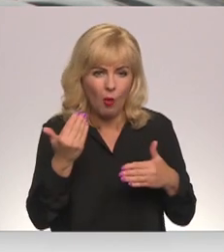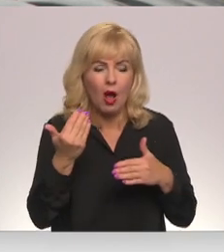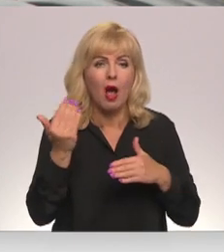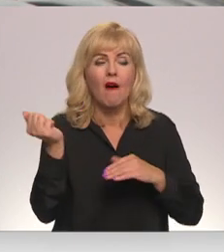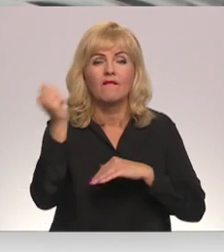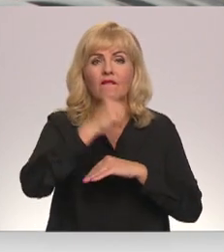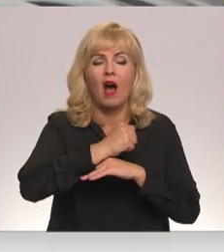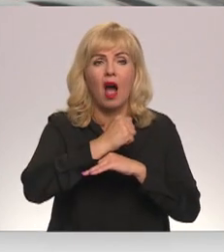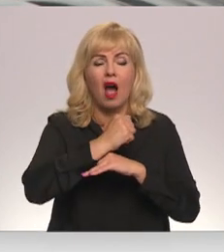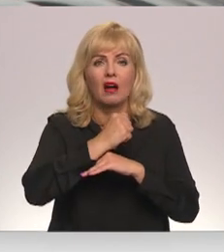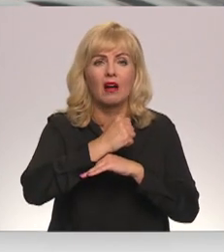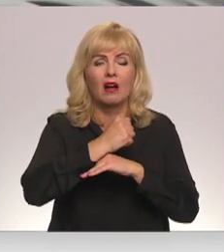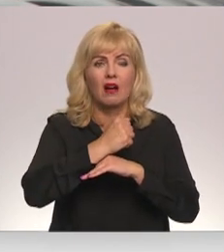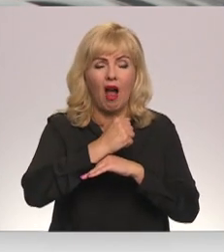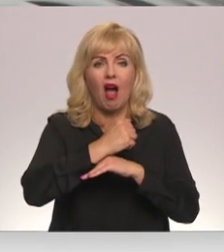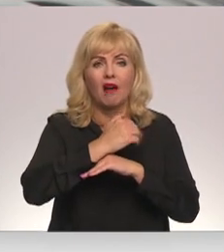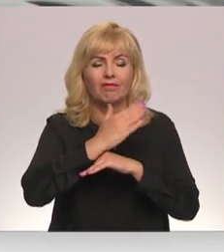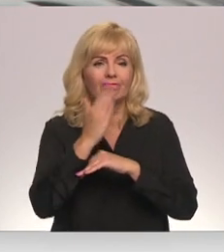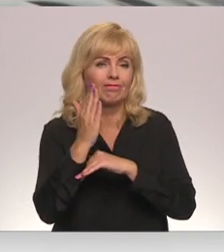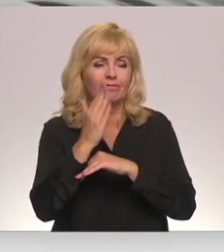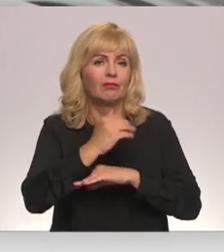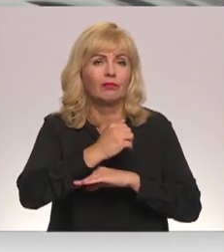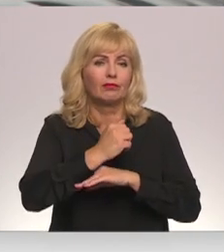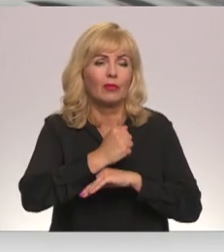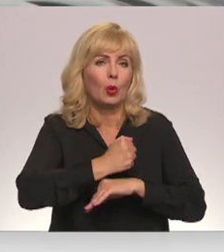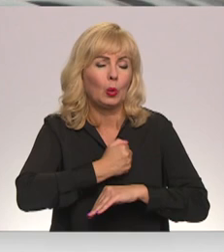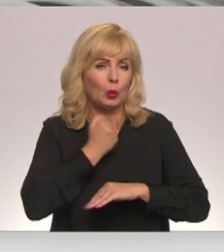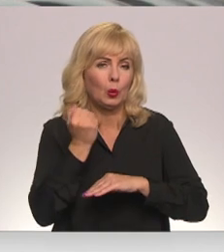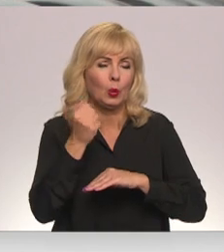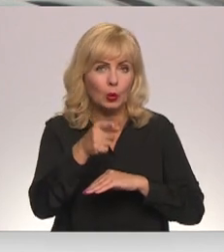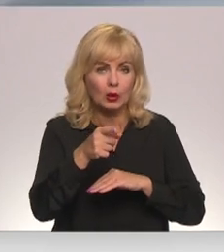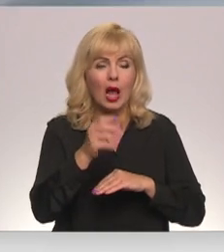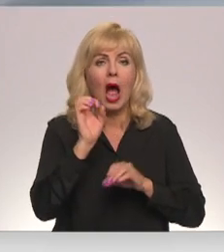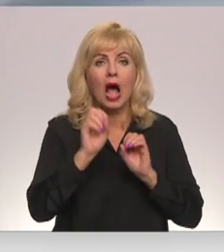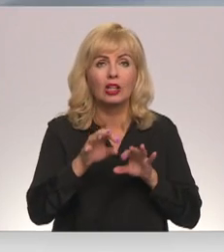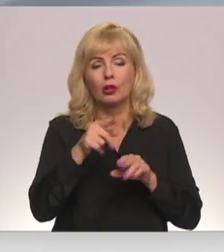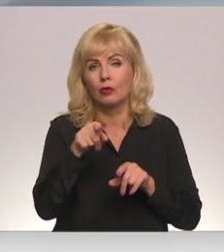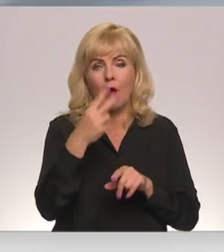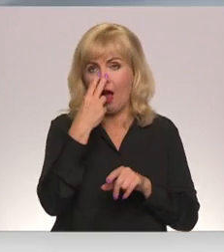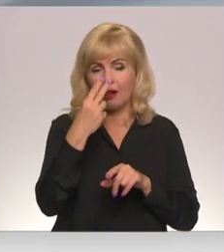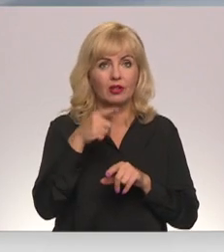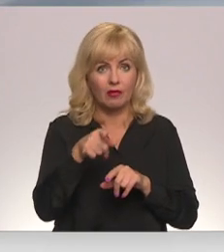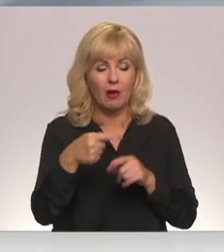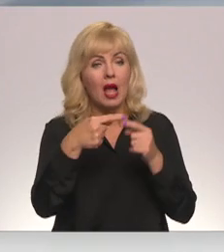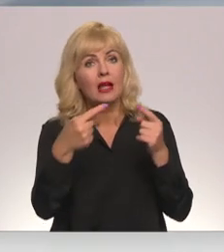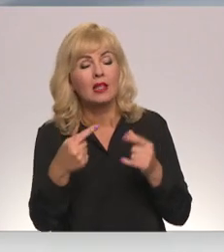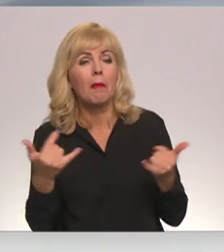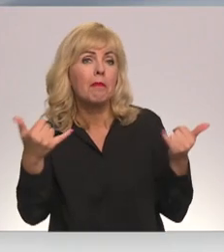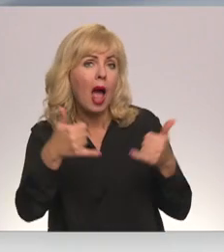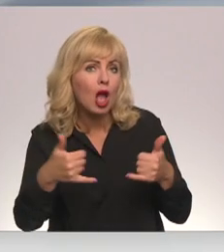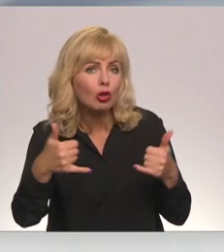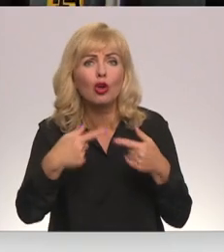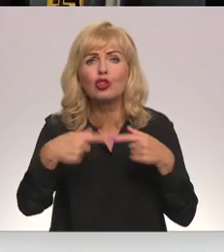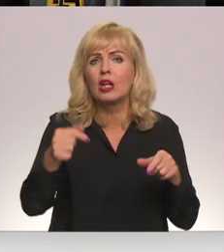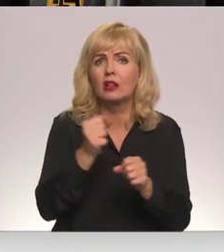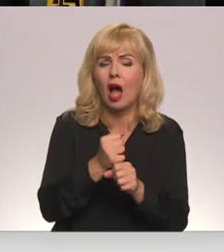ir ļoti grūti. Un, nu, faktiski sanāk tā vienkāršot sakot, atkritumi ir prom no acīm. Saskaņošanas, betonēšanas un citi